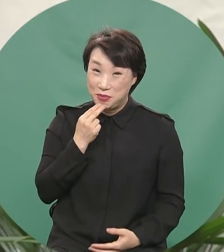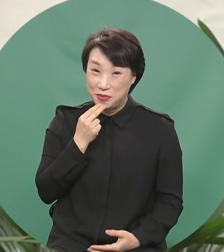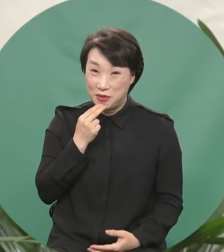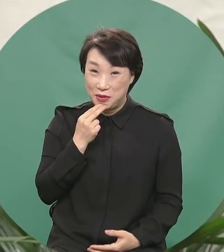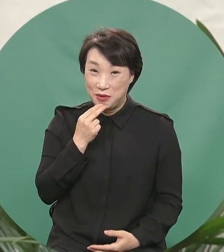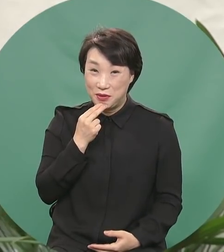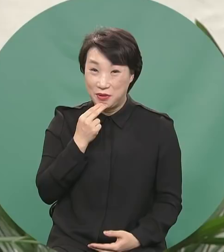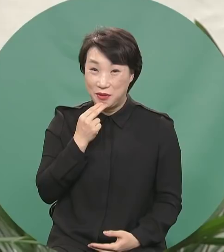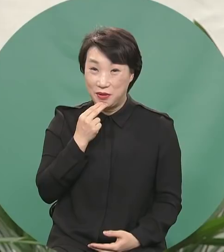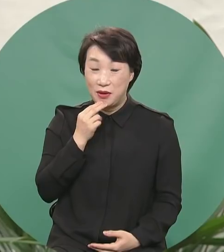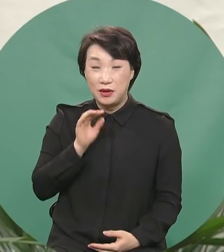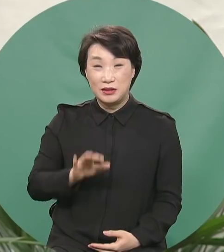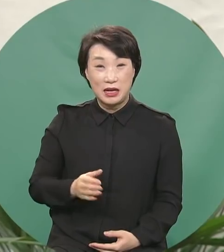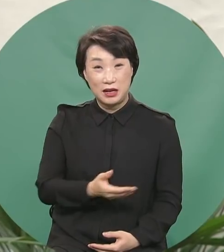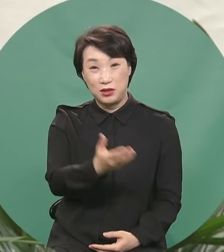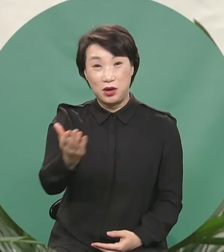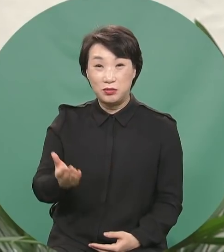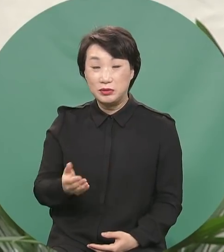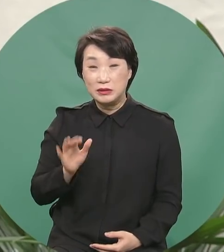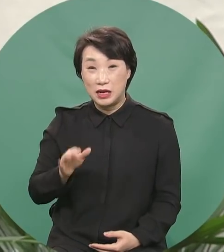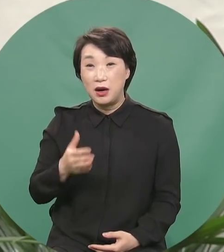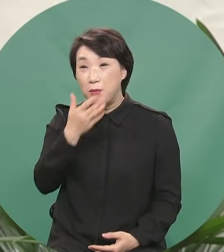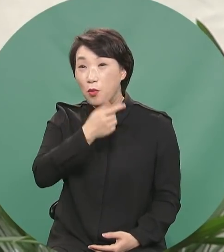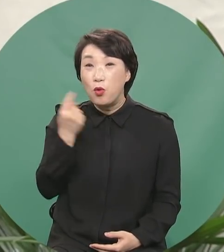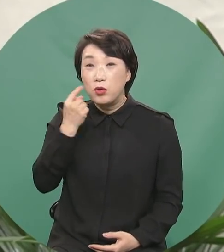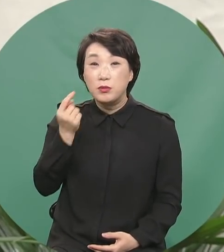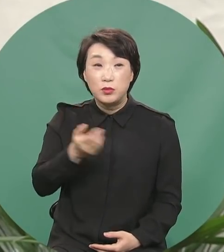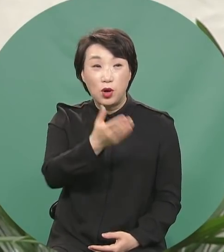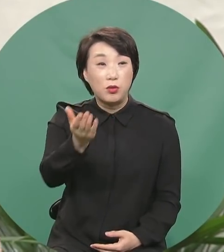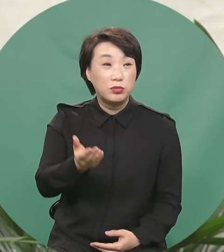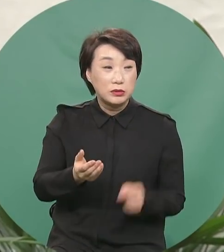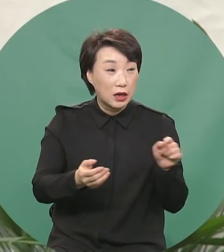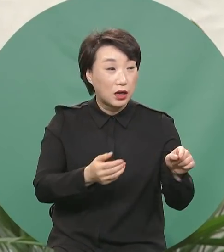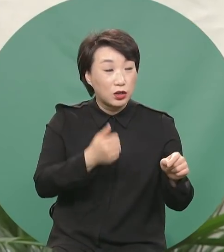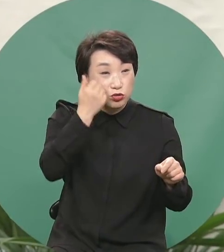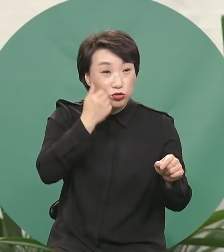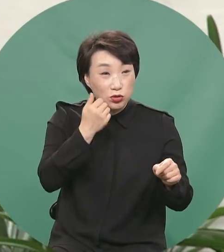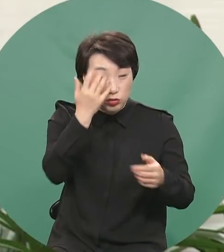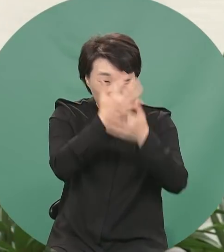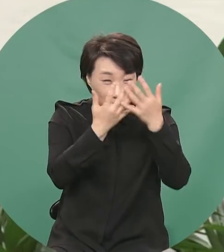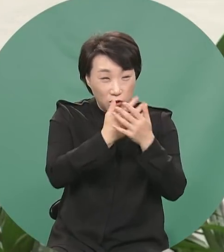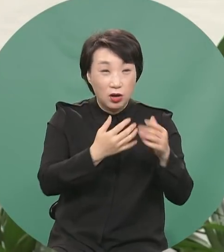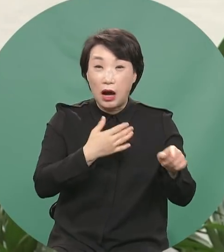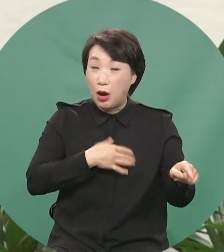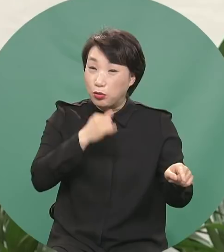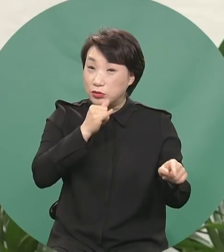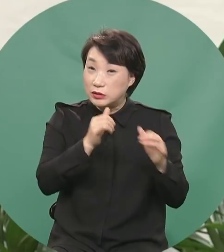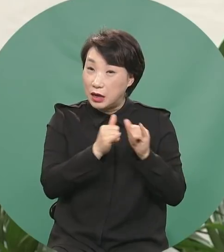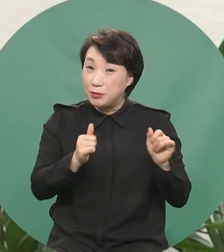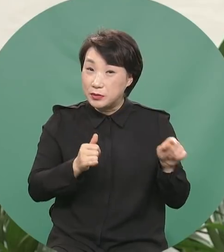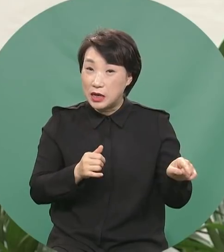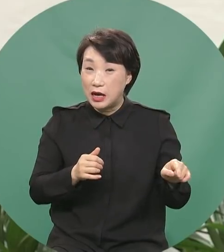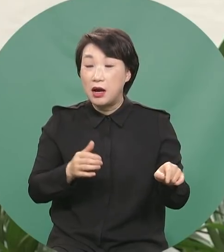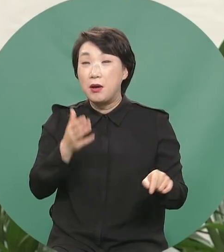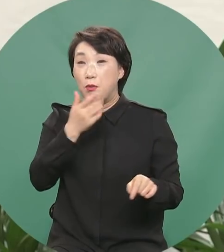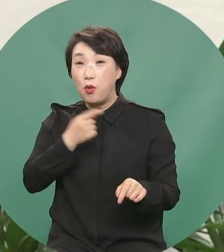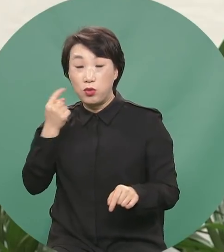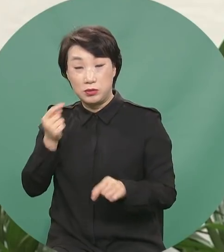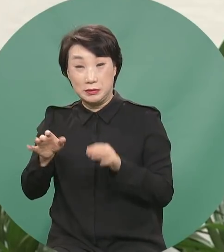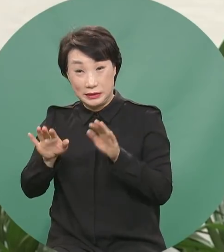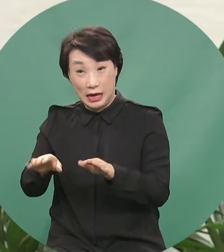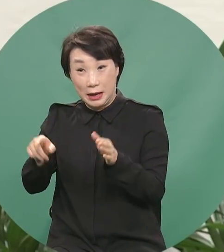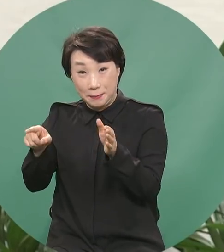때문에 추상적으로 인정하는 사람에게 어떻게 복음이